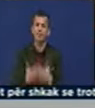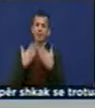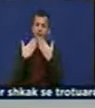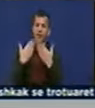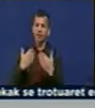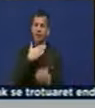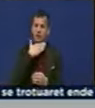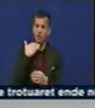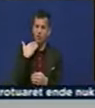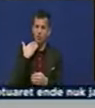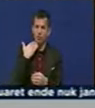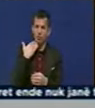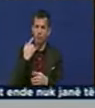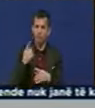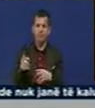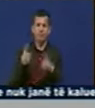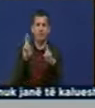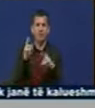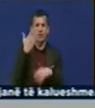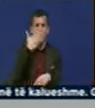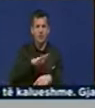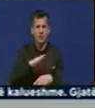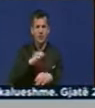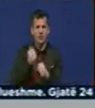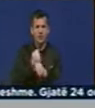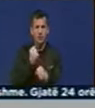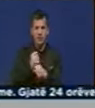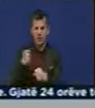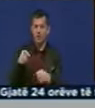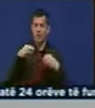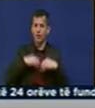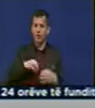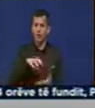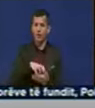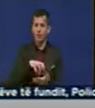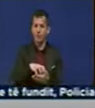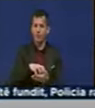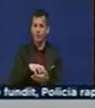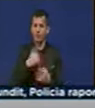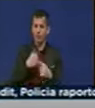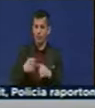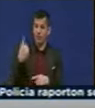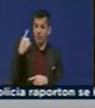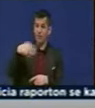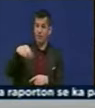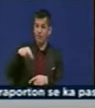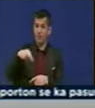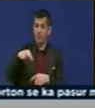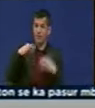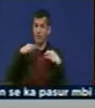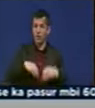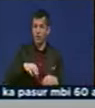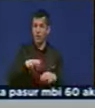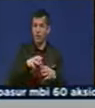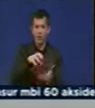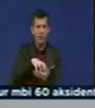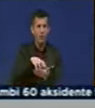dhe suksese në detyrën e vështirë që keni si kryetare e grupit. Kam përshtypjen që jeni e vetmja kryetare e një grupi parlamentar.